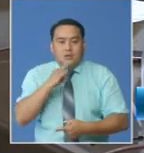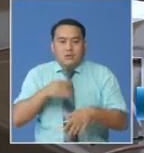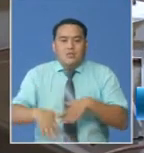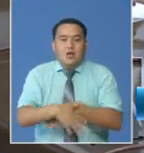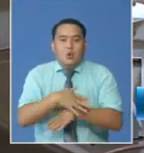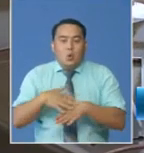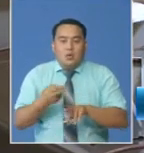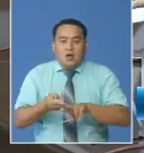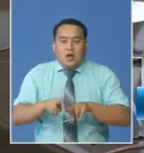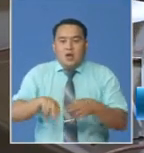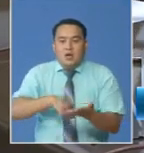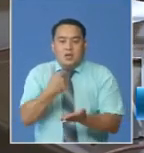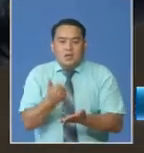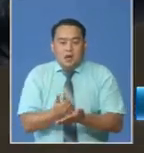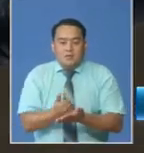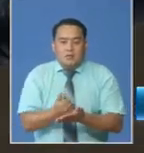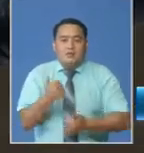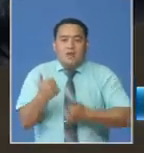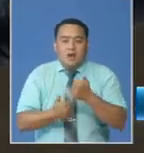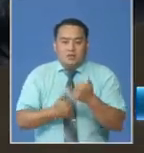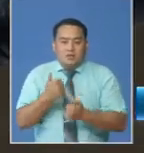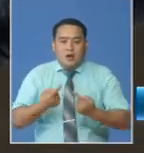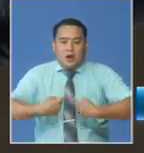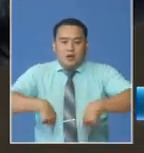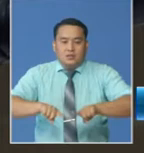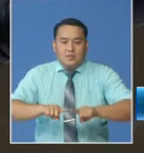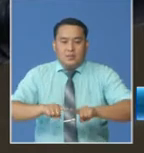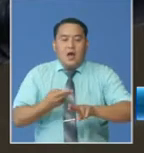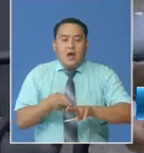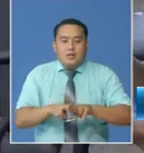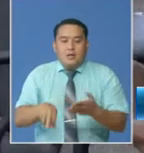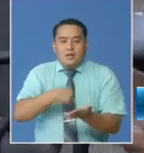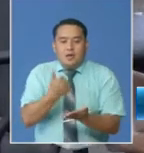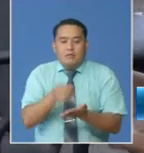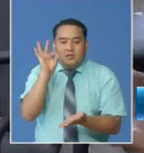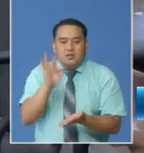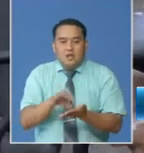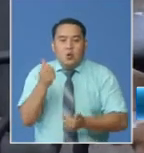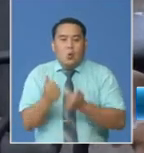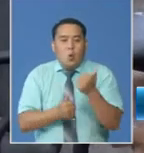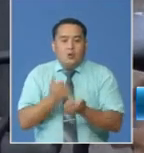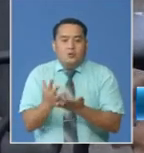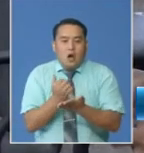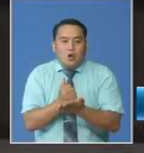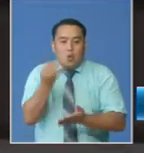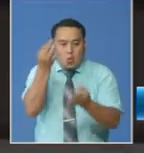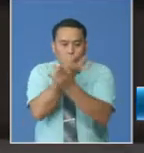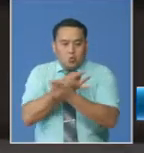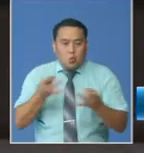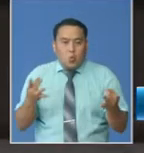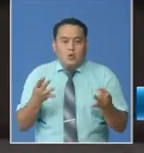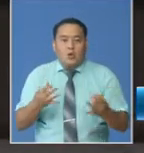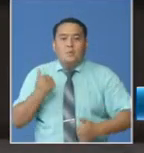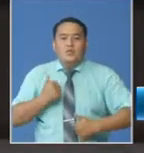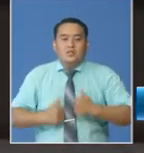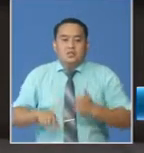народа. Это главная изюминка состязания, говорят организаторы. Ведь основной целью конкурса является сохранение культуры, повышение